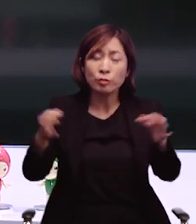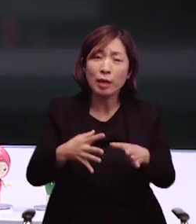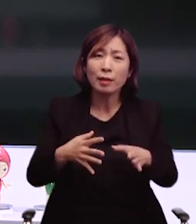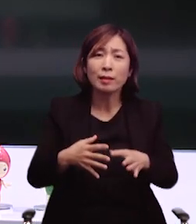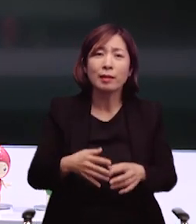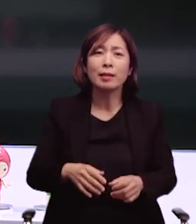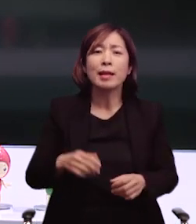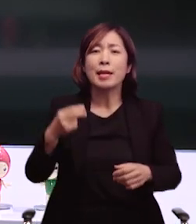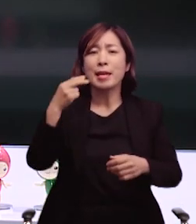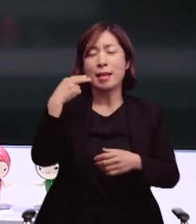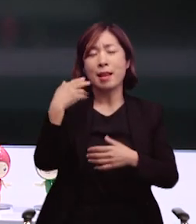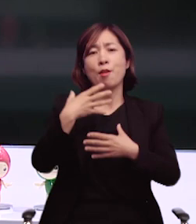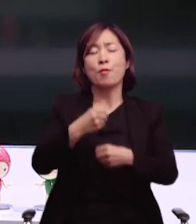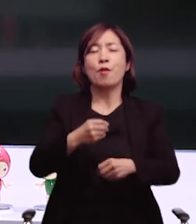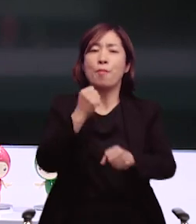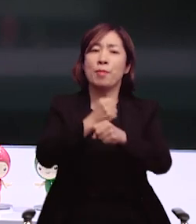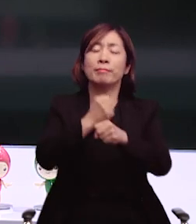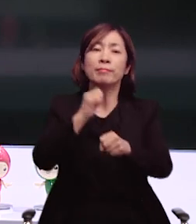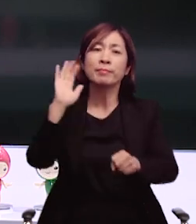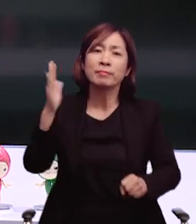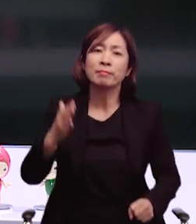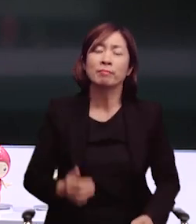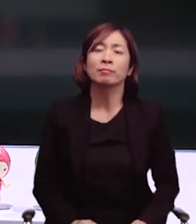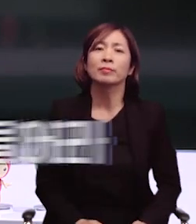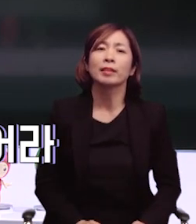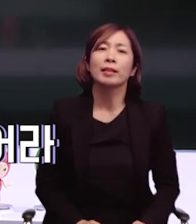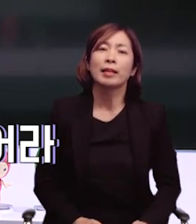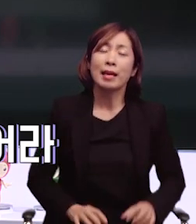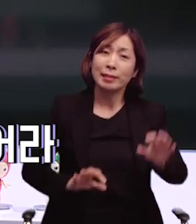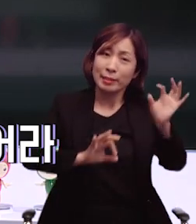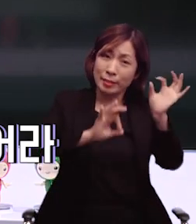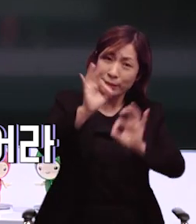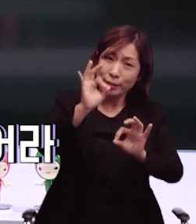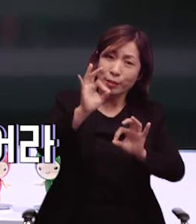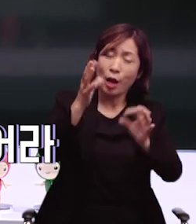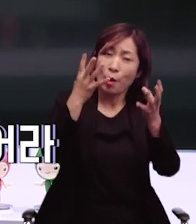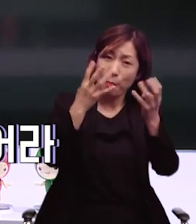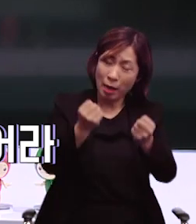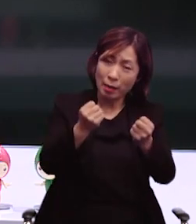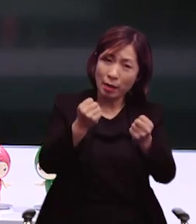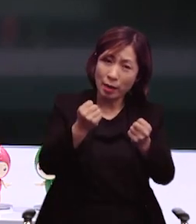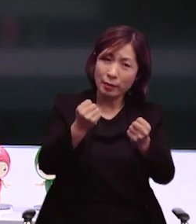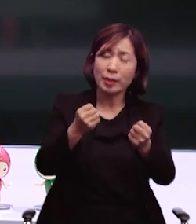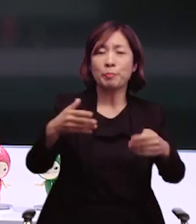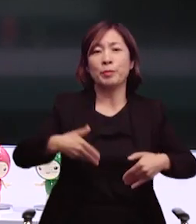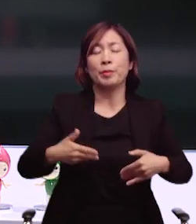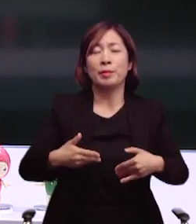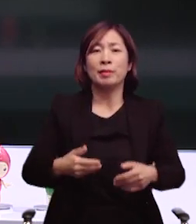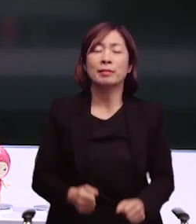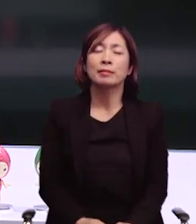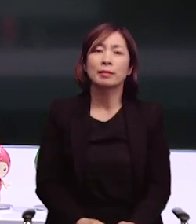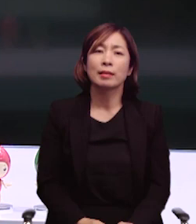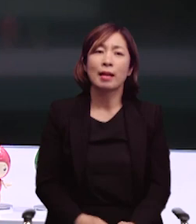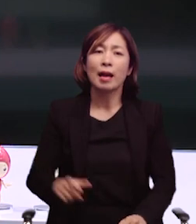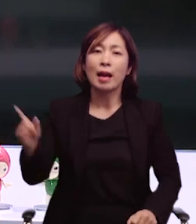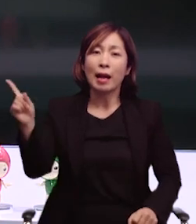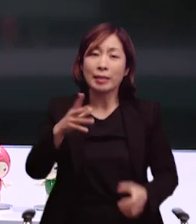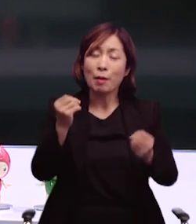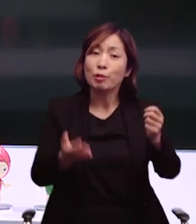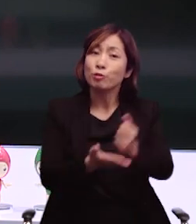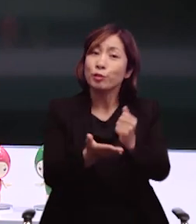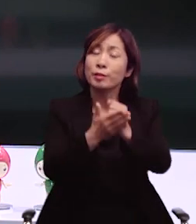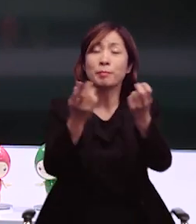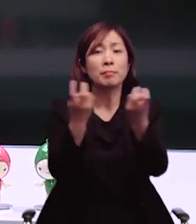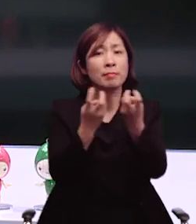일부러 많이 짜샤 되요 그래서 c 일쑤 를 많이 할 수 있는 상황이 어야 되어 가장 많이 추천하는 방법이